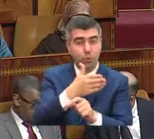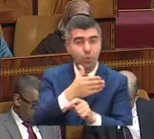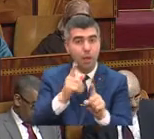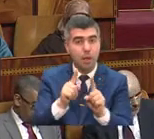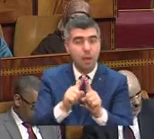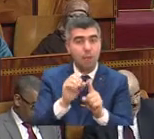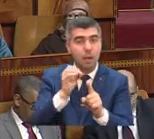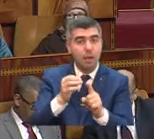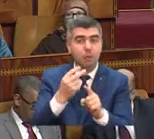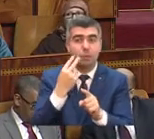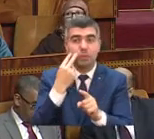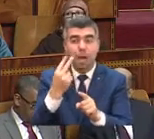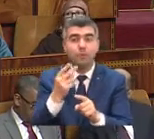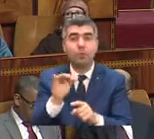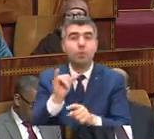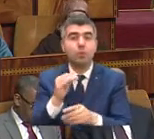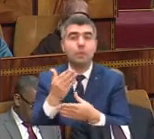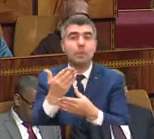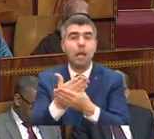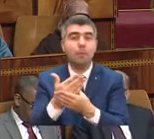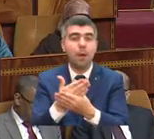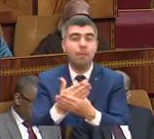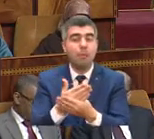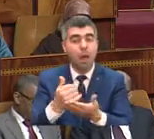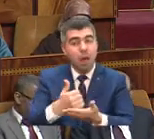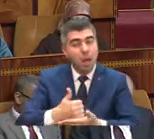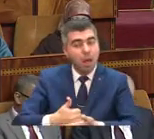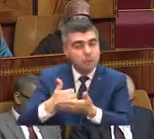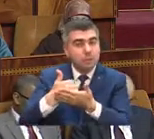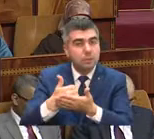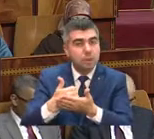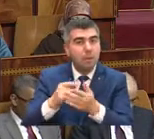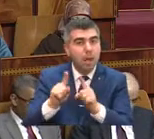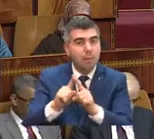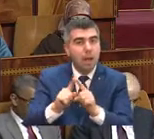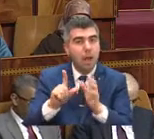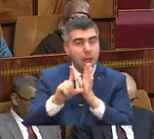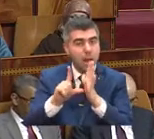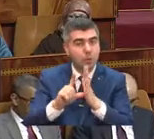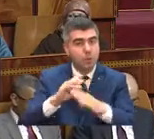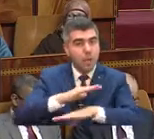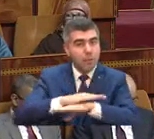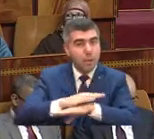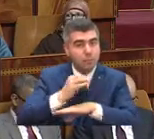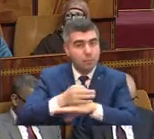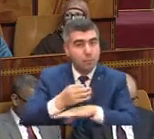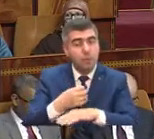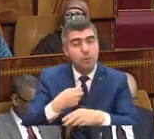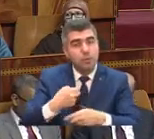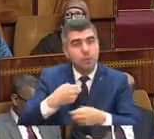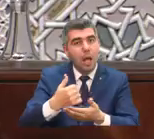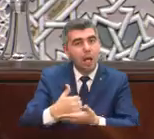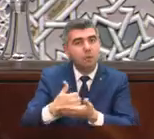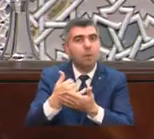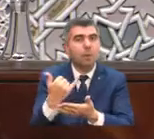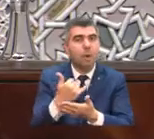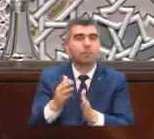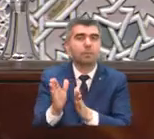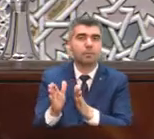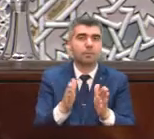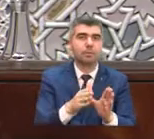بالزمنهم، وحنا خصنا نعطيهم الحلول باش ملي نطلبوا منهم يطبقوا القانون يكون عندهم البديل. وشكرا السيد الوزير. هل من تعقيب